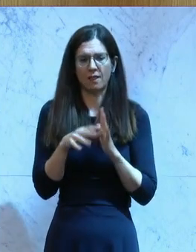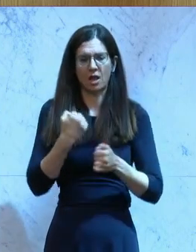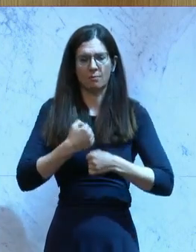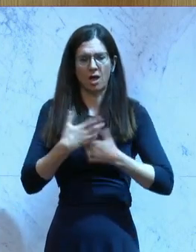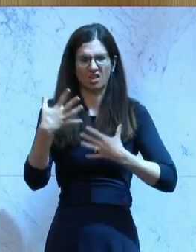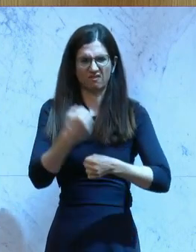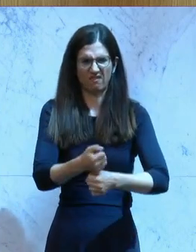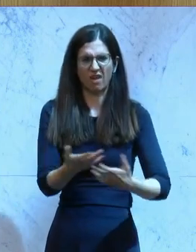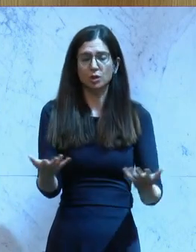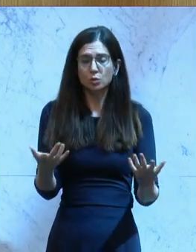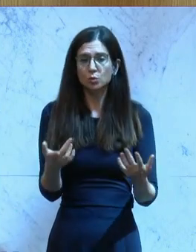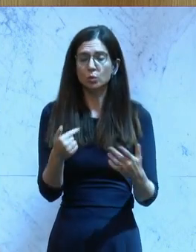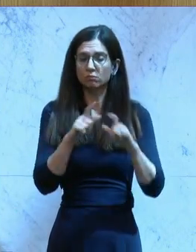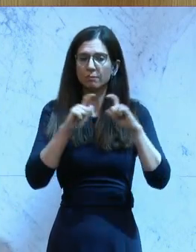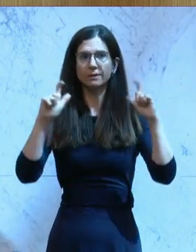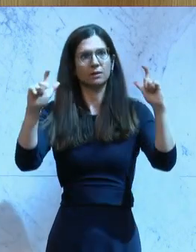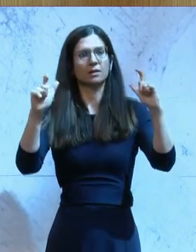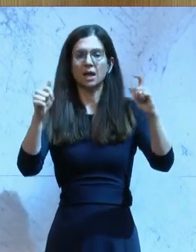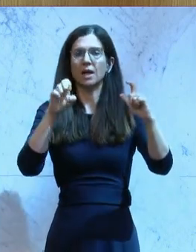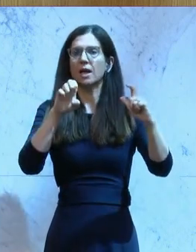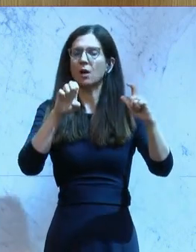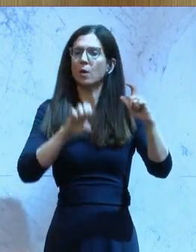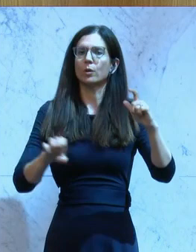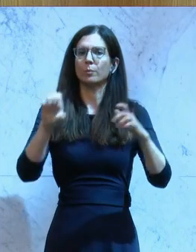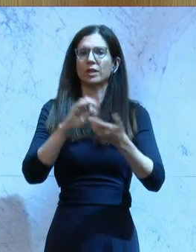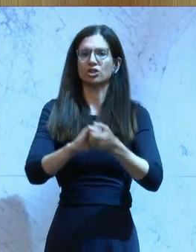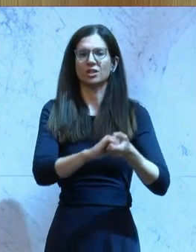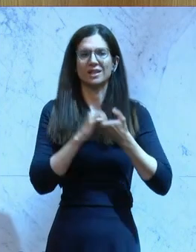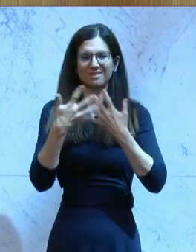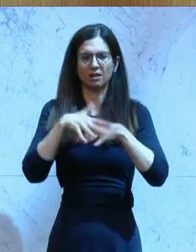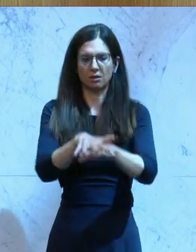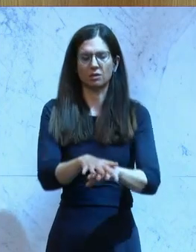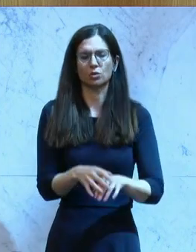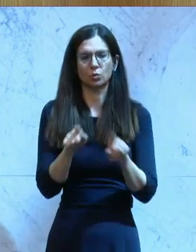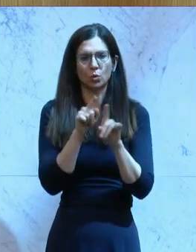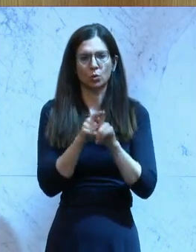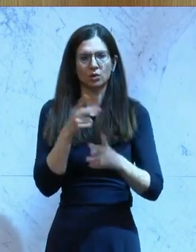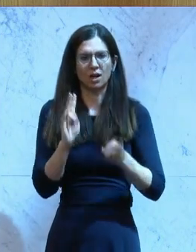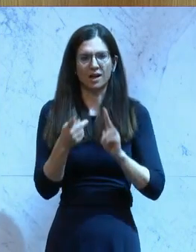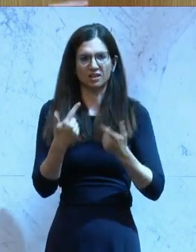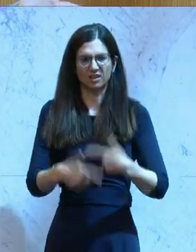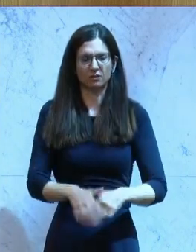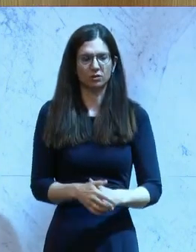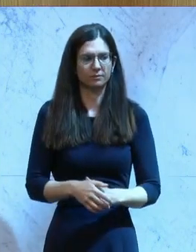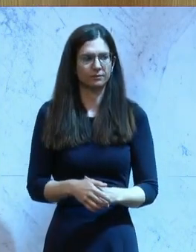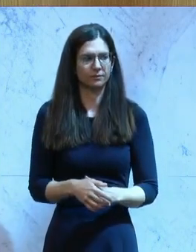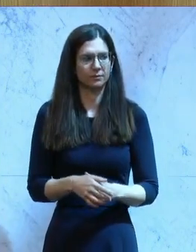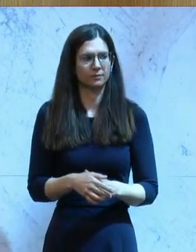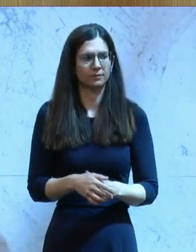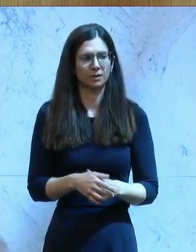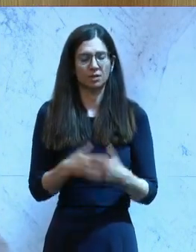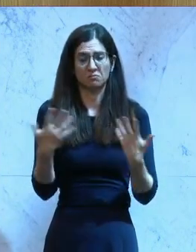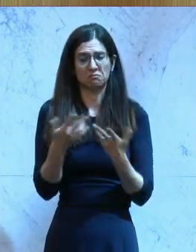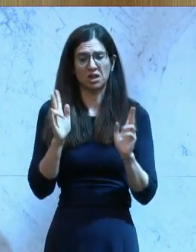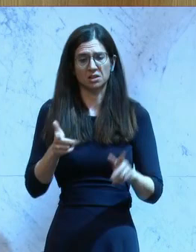unserer Verfassung unter dem Titel natürlich der europäischen Integration und nicht zu vergessen der Alternativlosigkeit. Aber was ist auch anderes